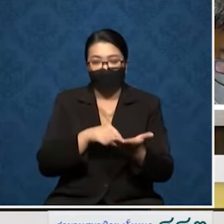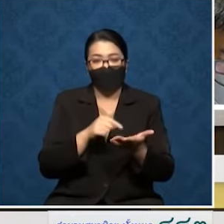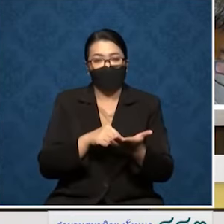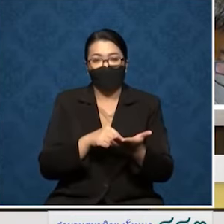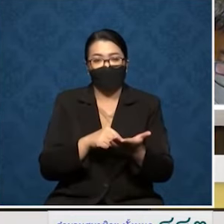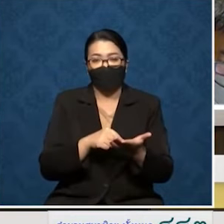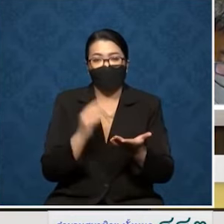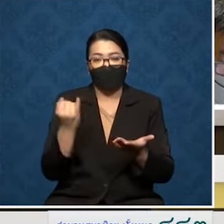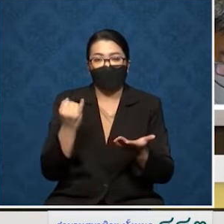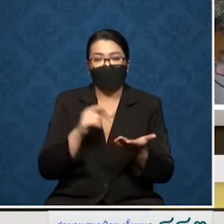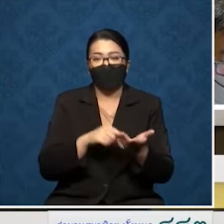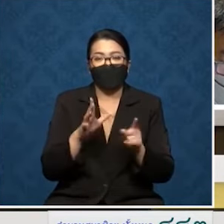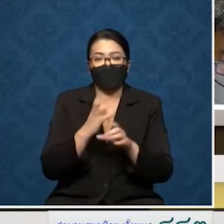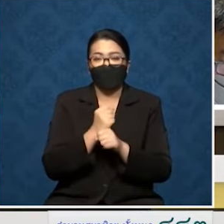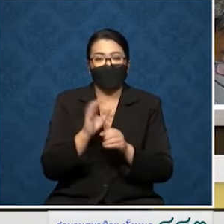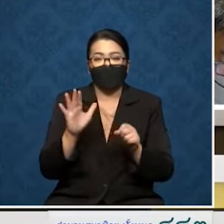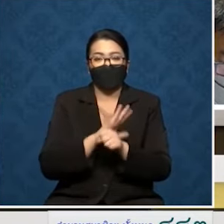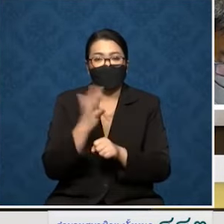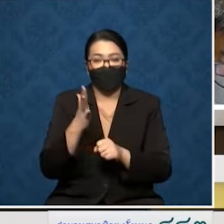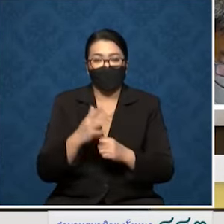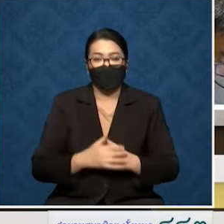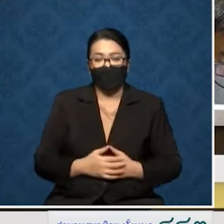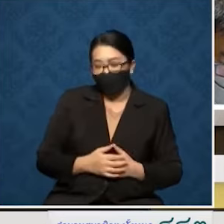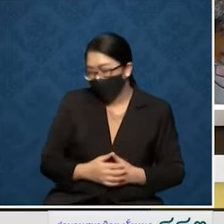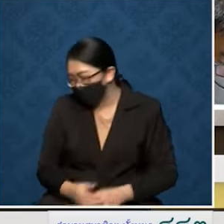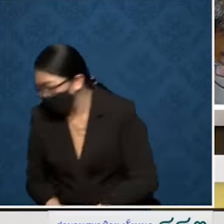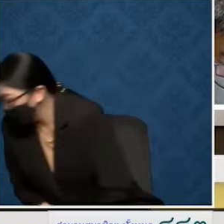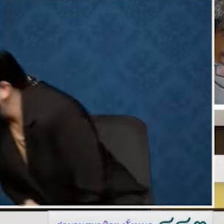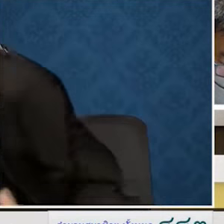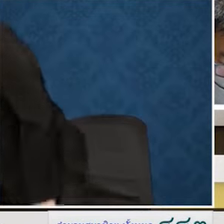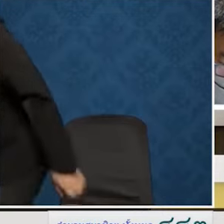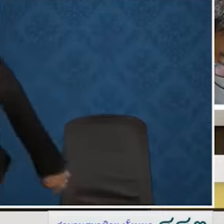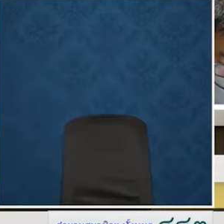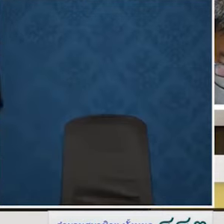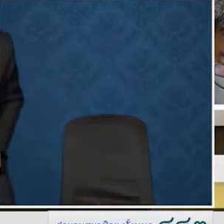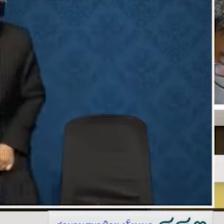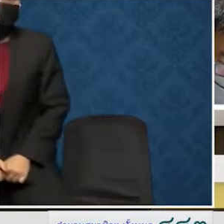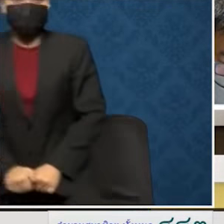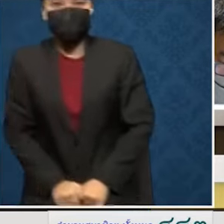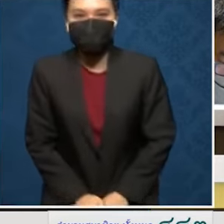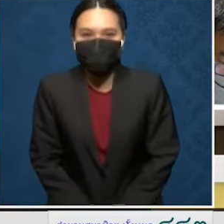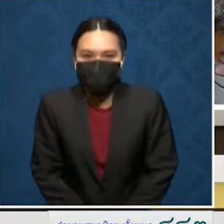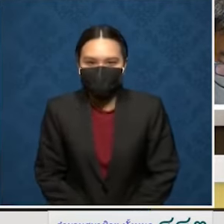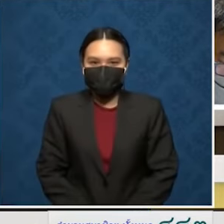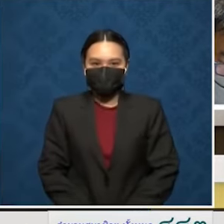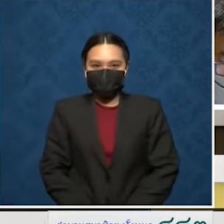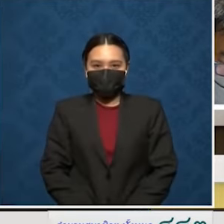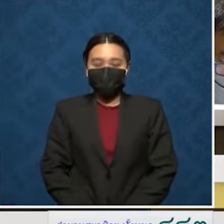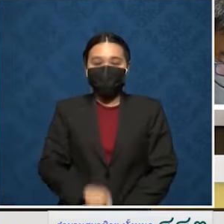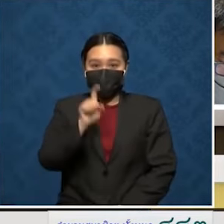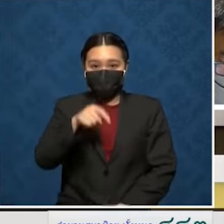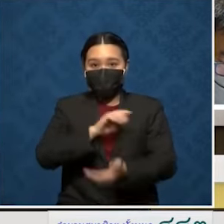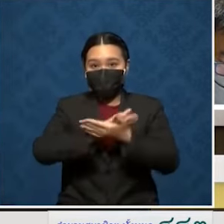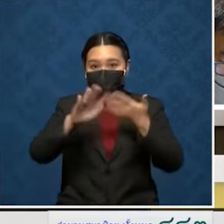ล้วในแผนปฏิรูปประเทศและตามยุทธศาสตร์ชาตินี่กำหนดว่าจะต้องแล้วเสร็จภายในปี2565นั้